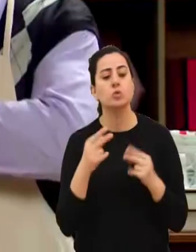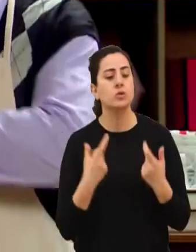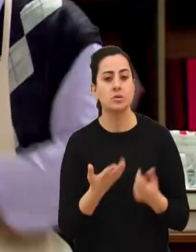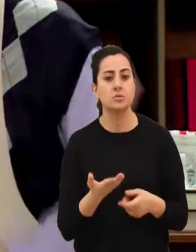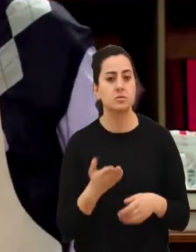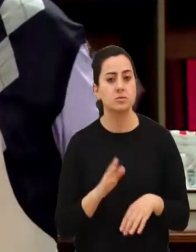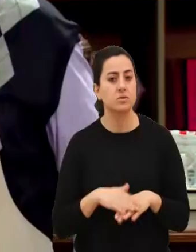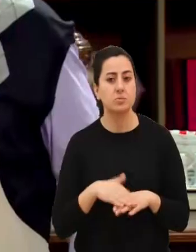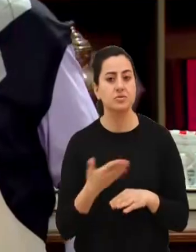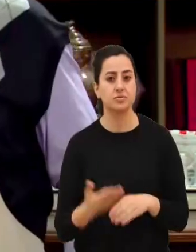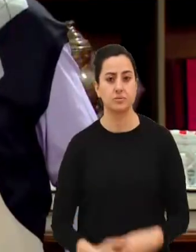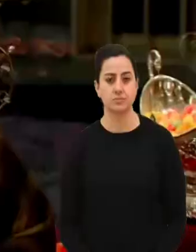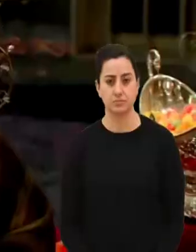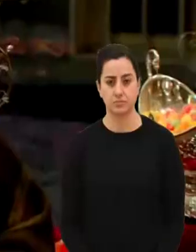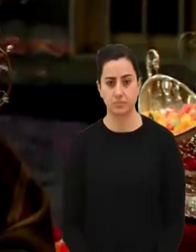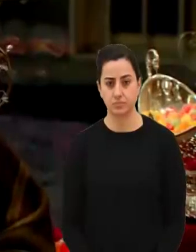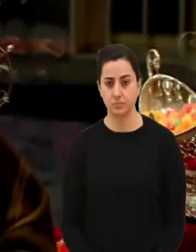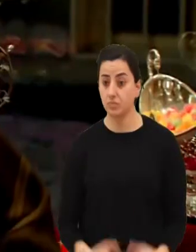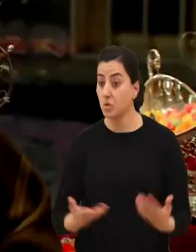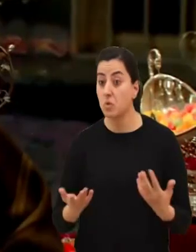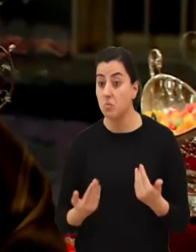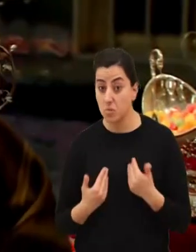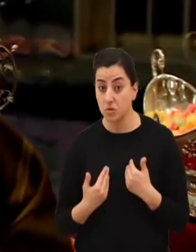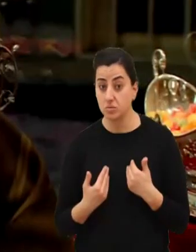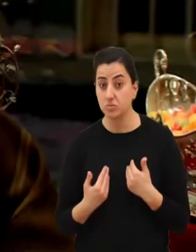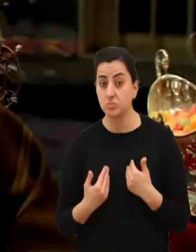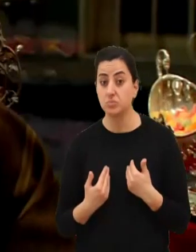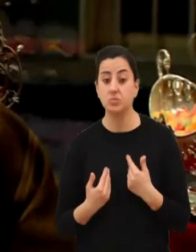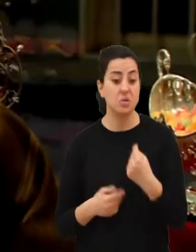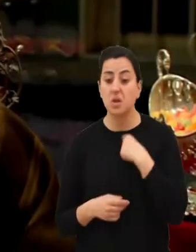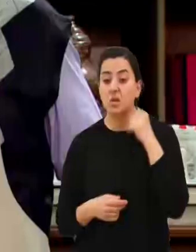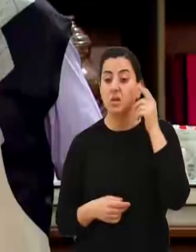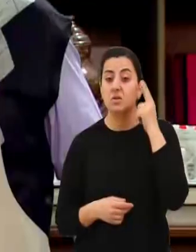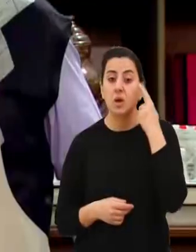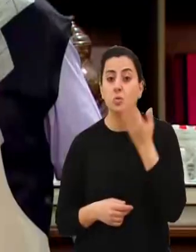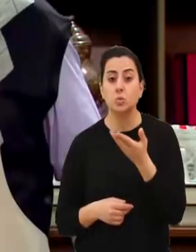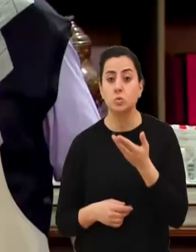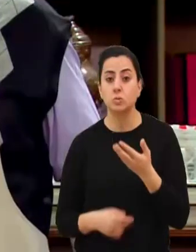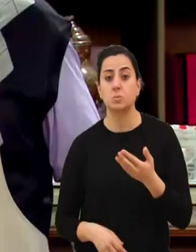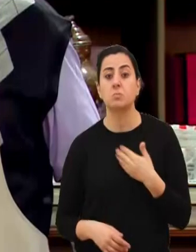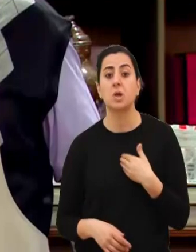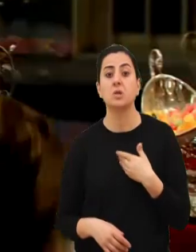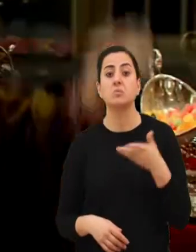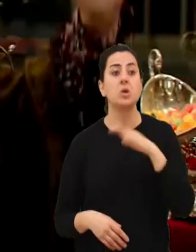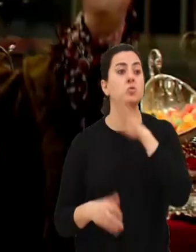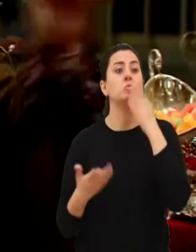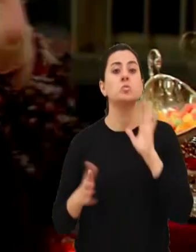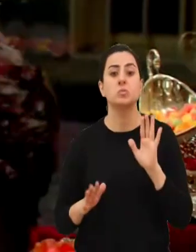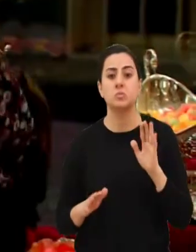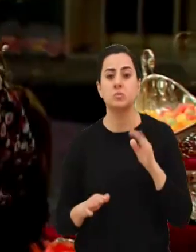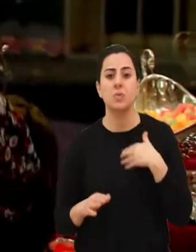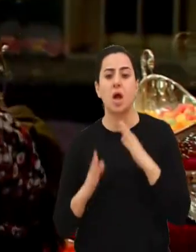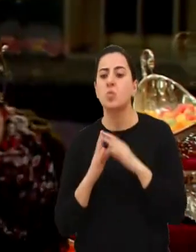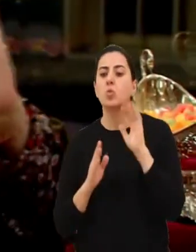evet, doğru dedi. Doğru benim. Allah Allah. Ne umaysın sen beni, ha? Yok mu ben nereye gideyim? Hangi